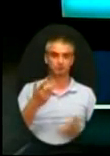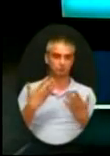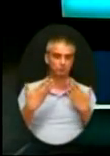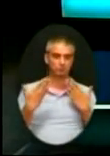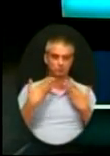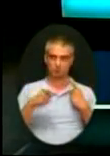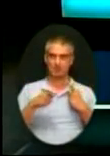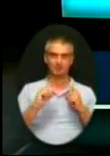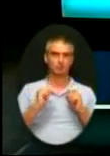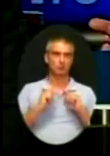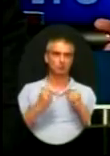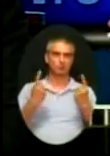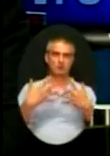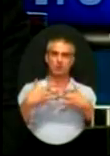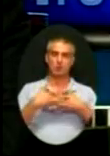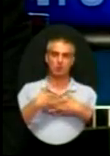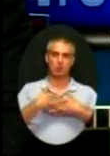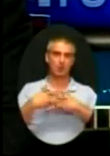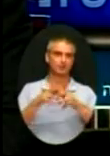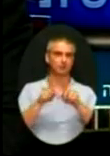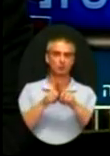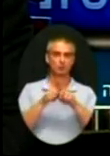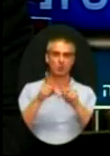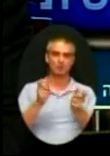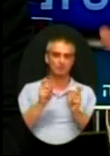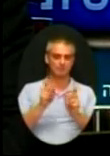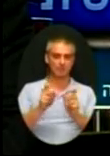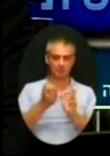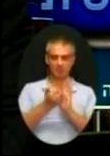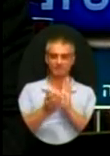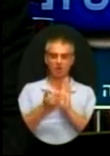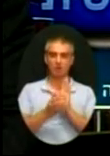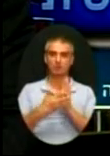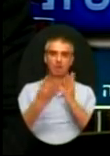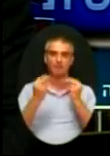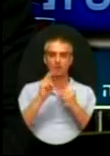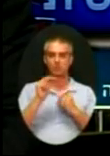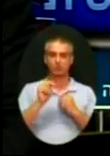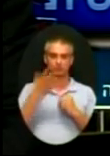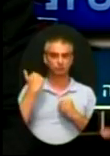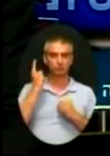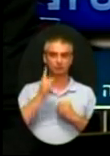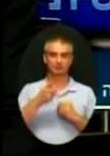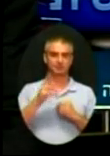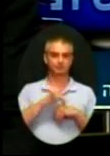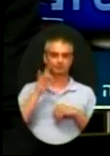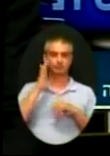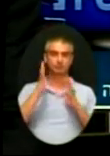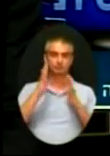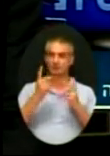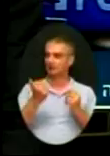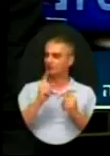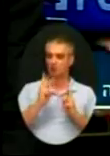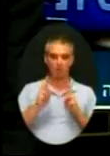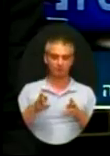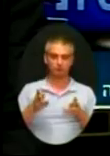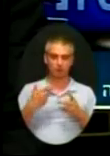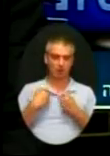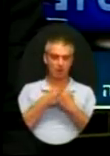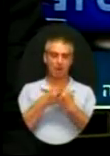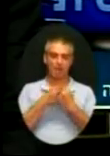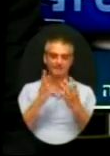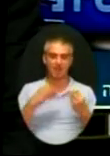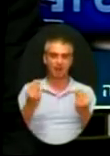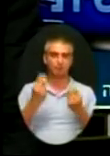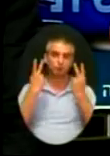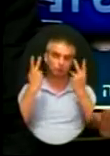מאוד מוזר מבחינת הקואליציה, כי הקואליציה כאילו מנעה והורידה מסדר היום המון נושאים שהיו אמורים להיות נפיצים, וכמעט לא אפשרה גם להיאבק על